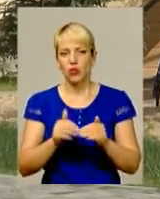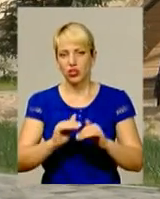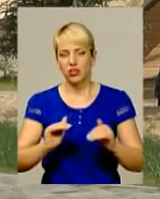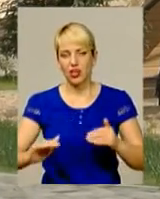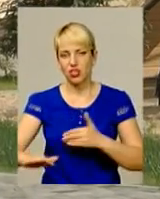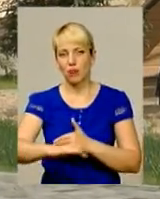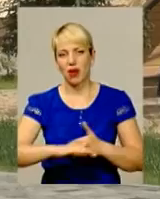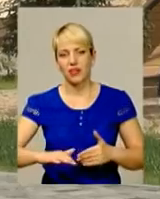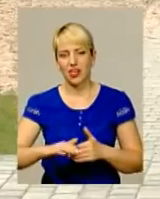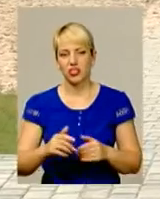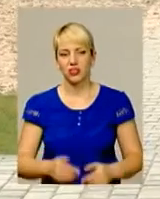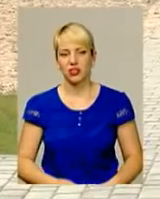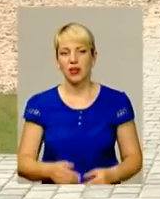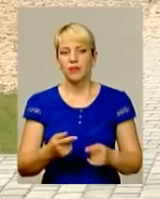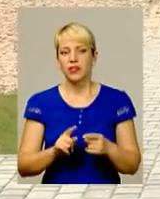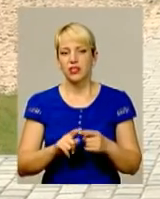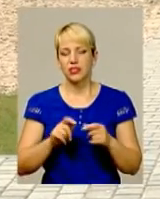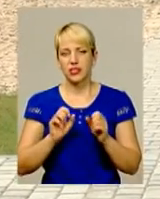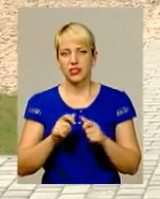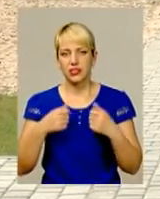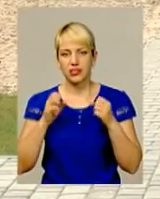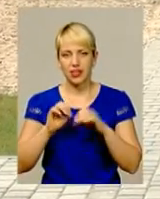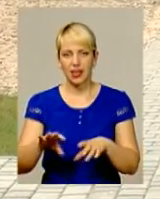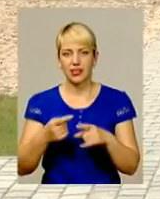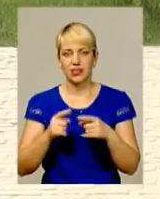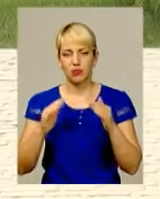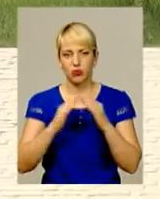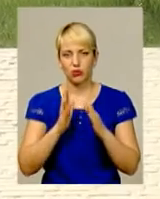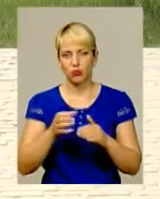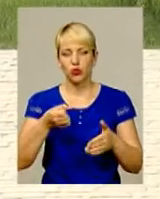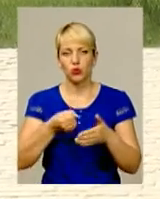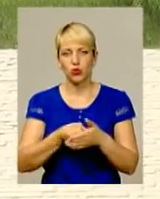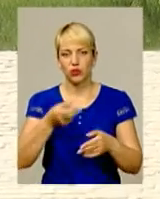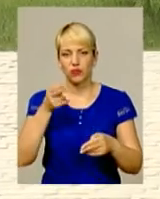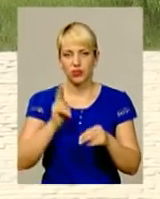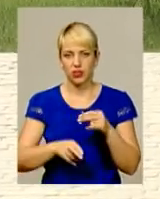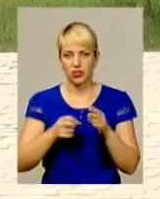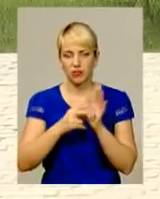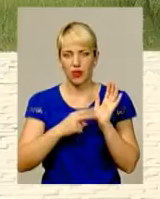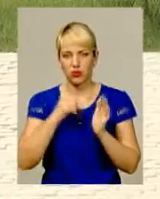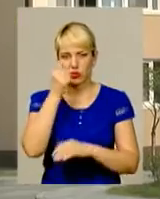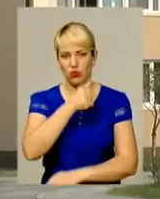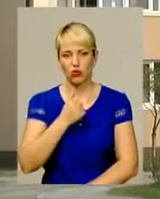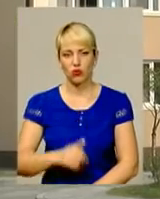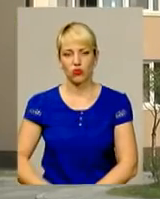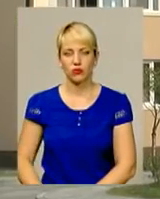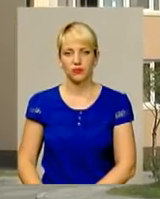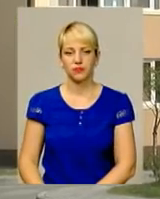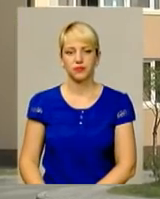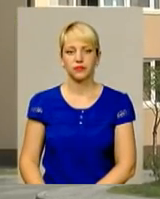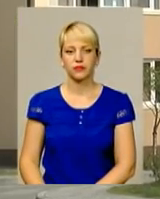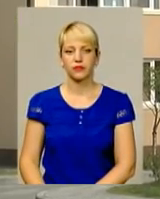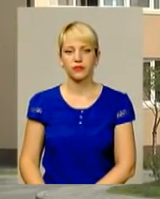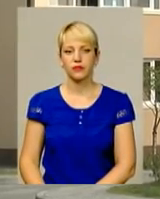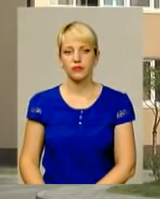майданчик, алея з декоративних дерев. Здати триповерхівку планують до кінця 2017 року. Надія Драганчук, Андрій Лазарук для інформаційного